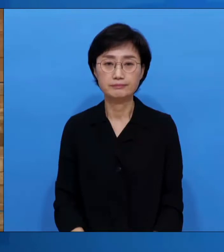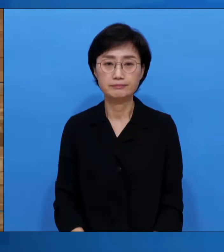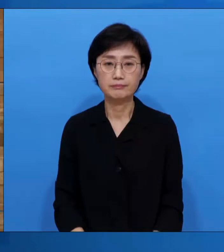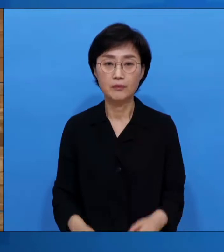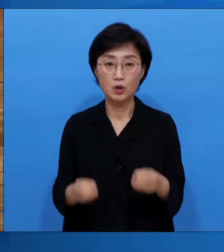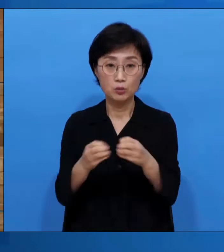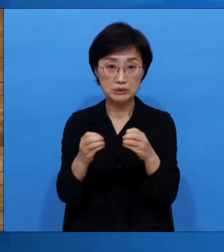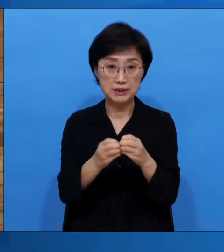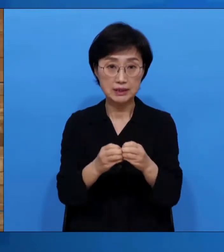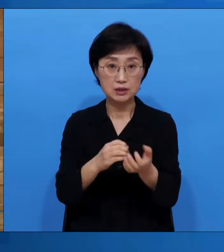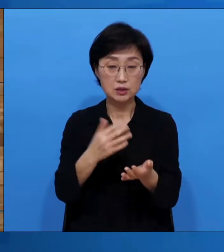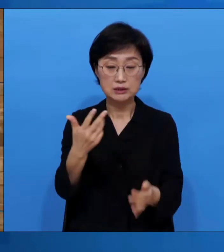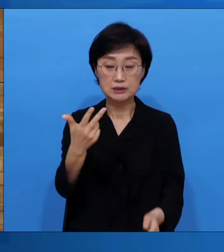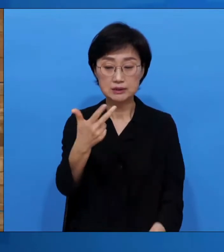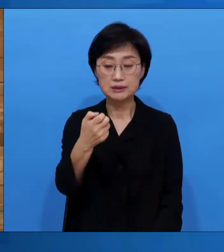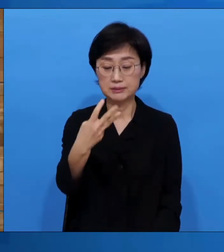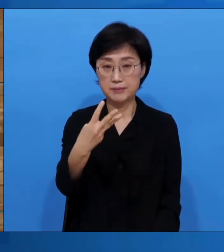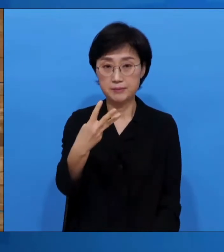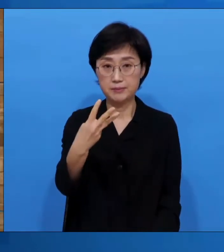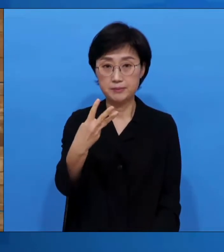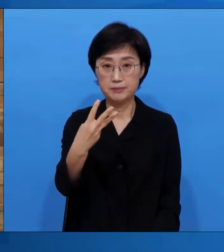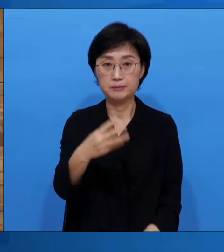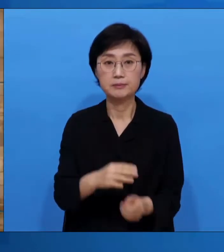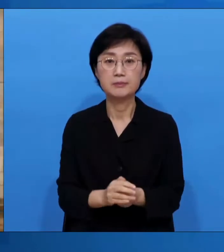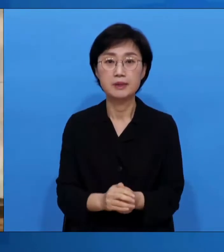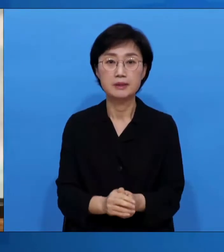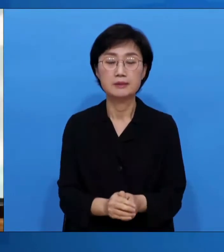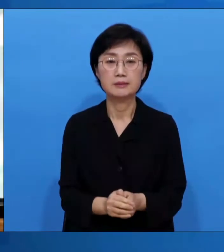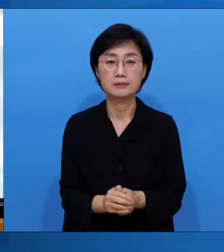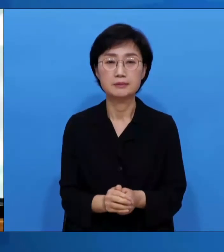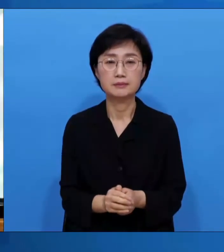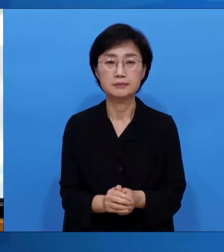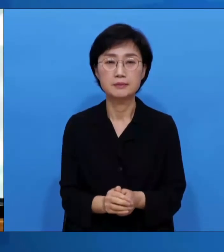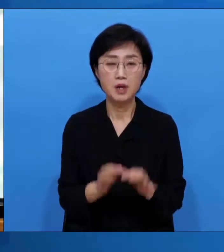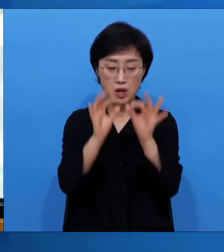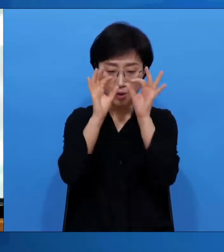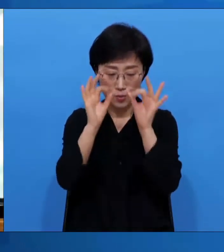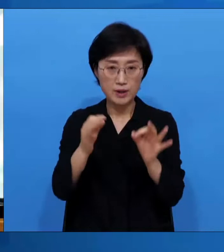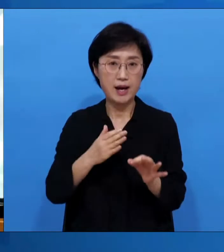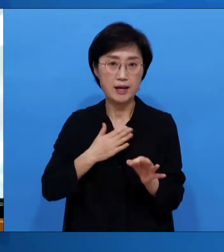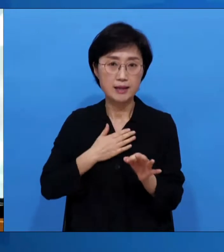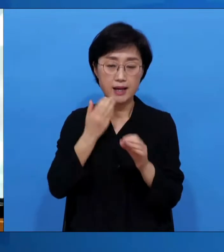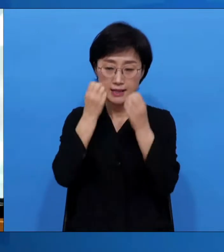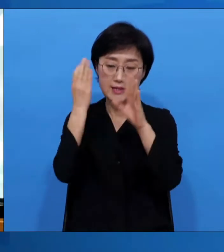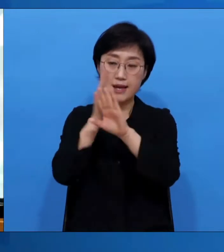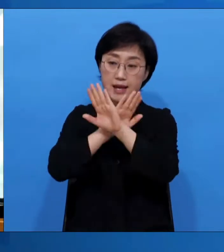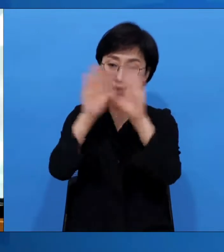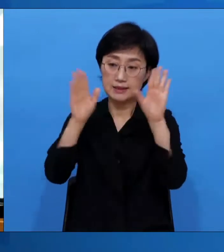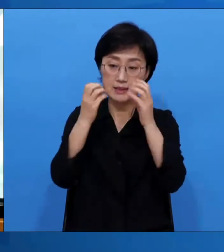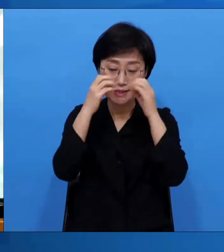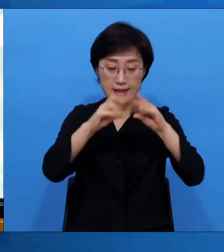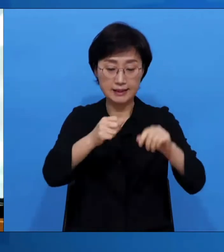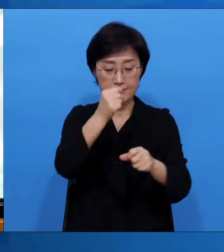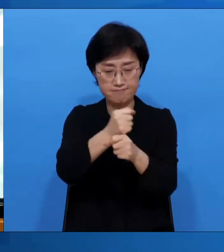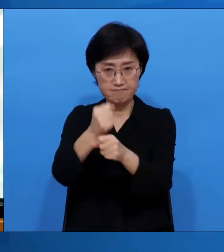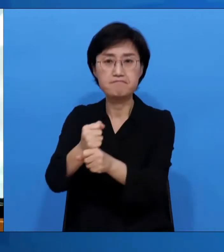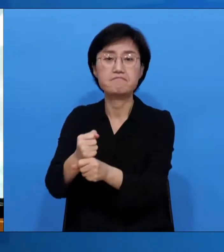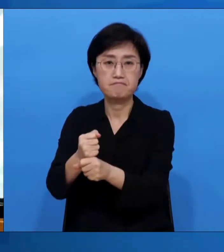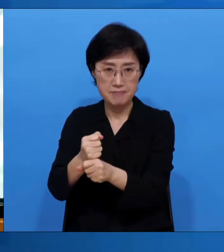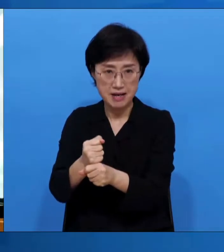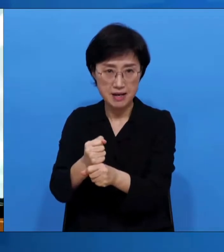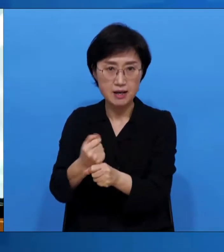교도문 73번 교독합니다. Responsive reading number 73. 보라 내가 새 하늘과 새 땅을